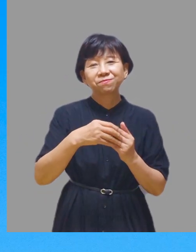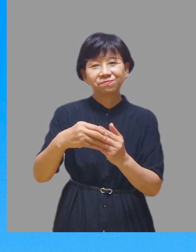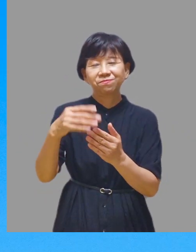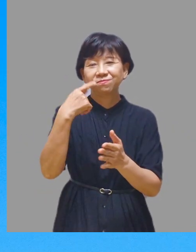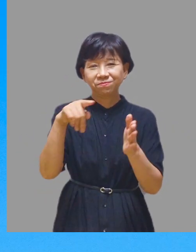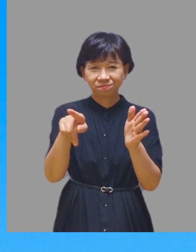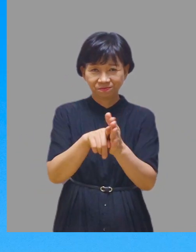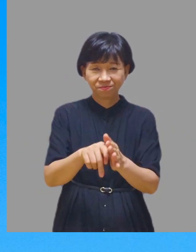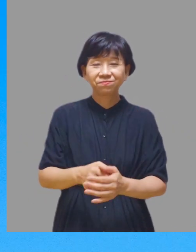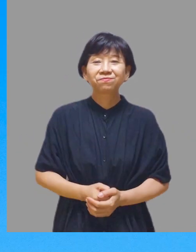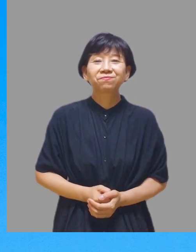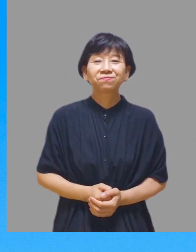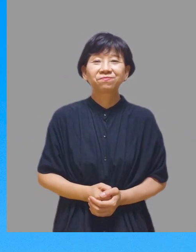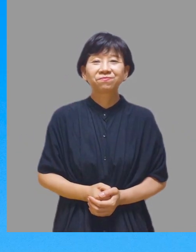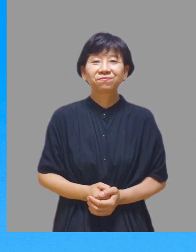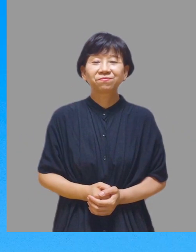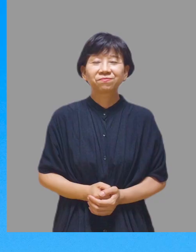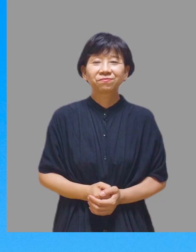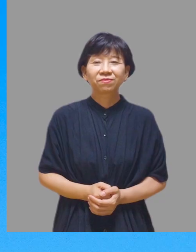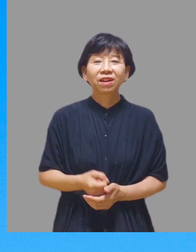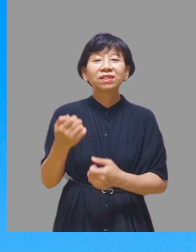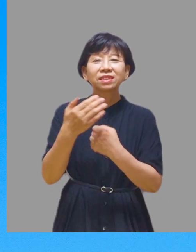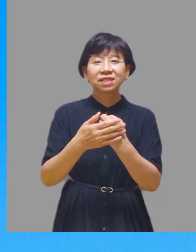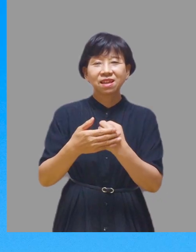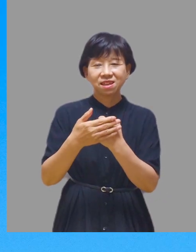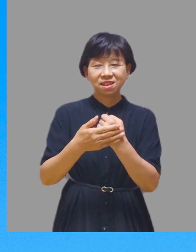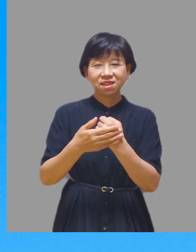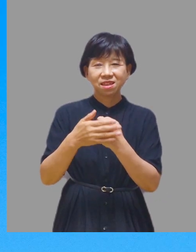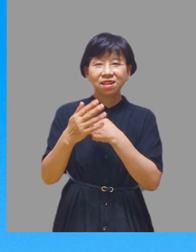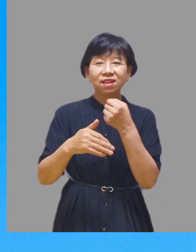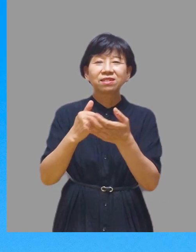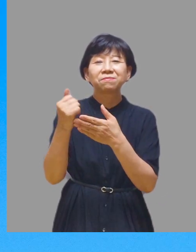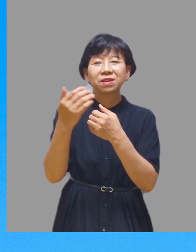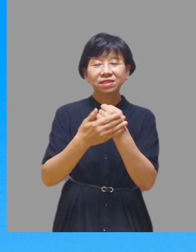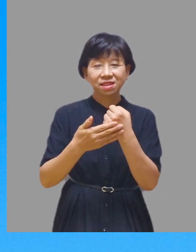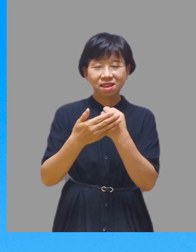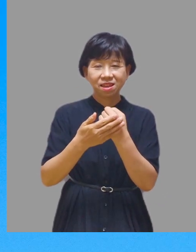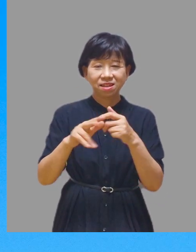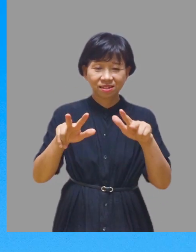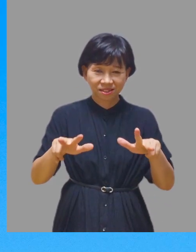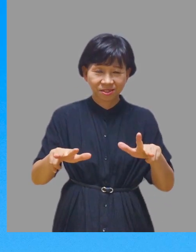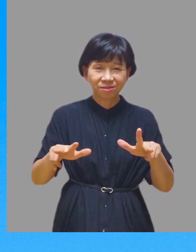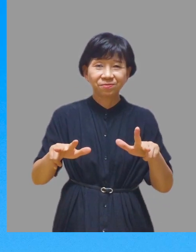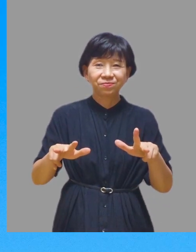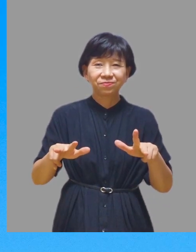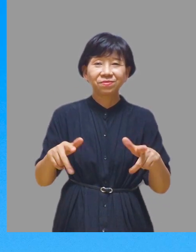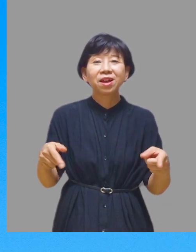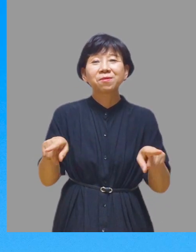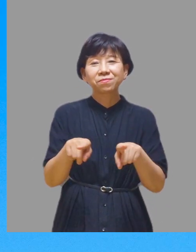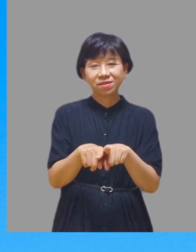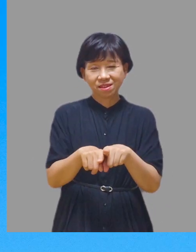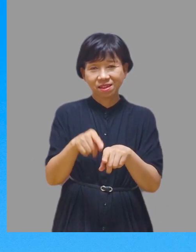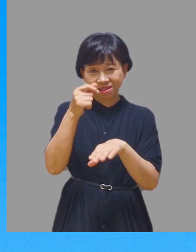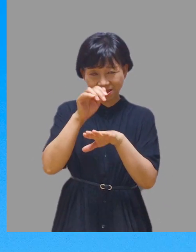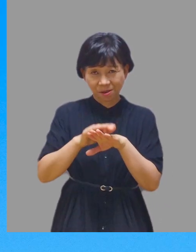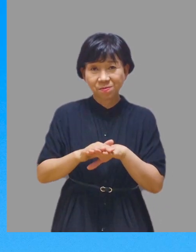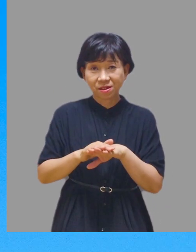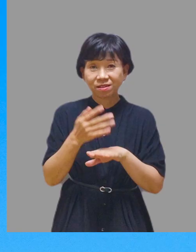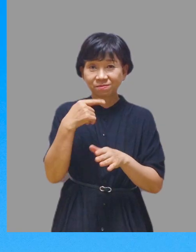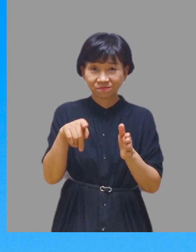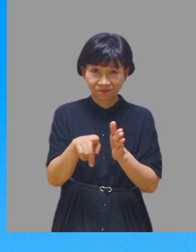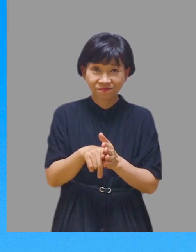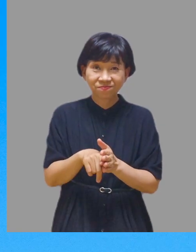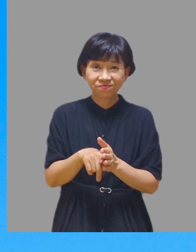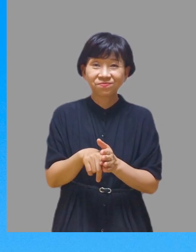줄 믿습니다. 여러분 그 은혜 때문에 오늘 이렇게 저희가 함께 교회에 나와 있는 줄